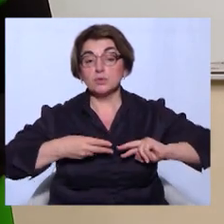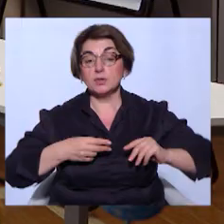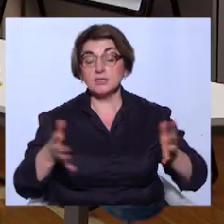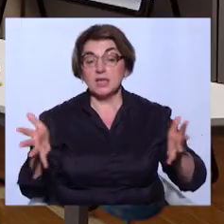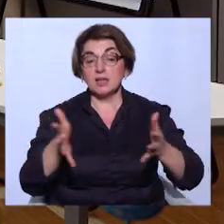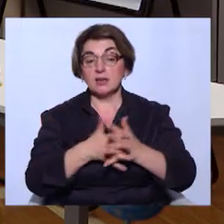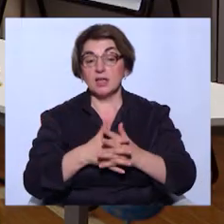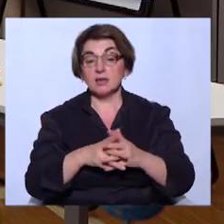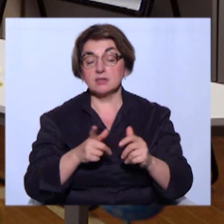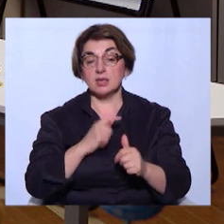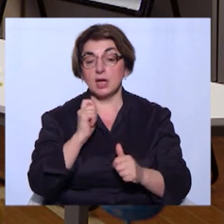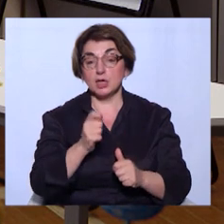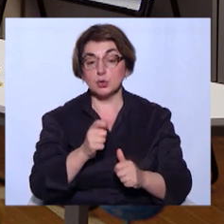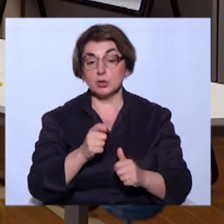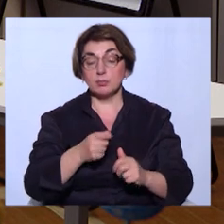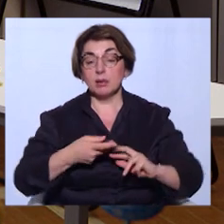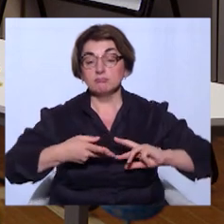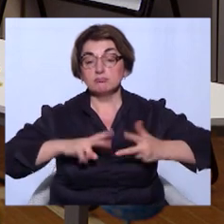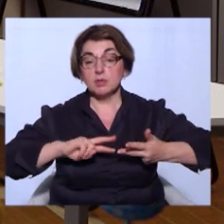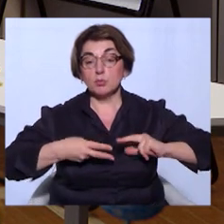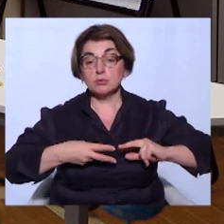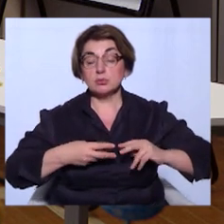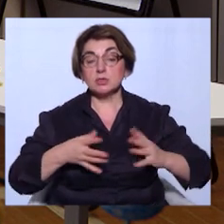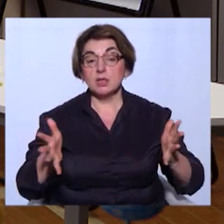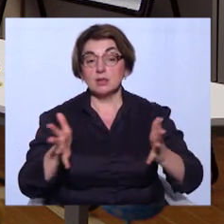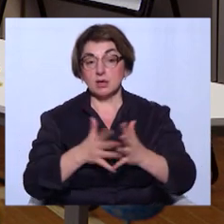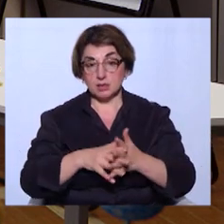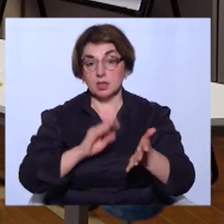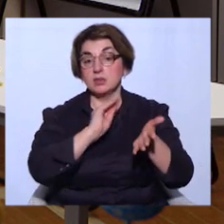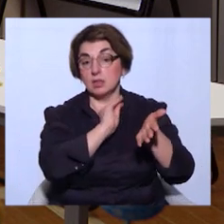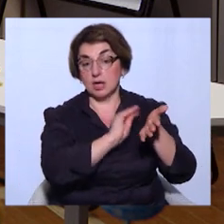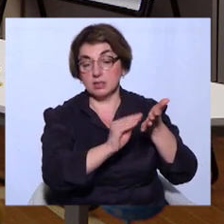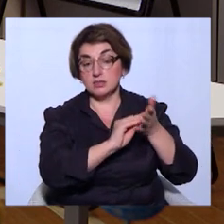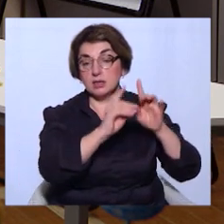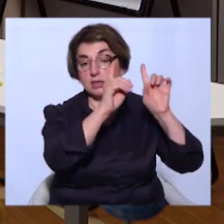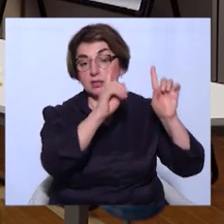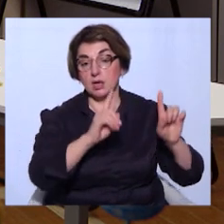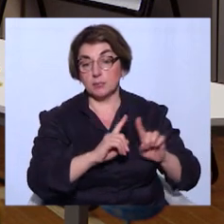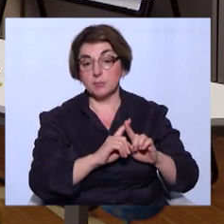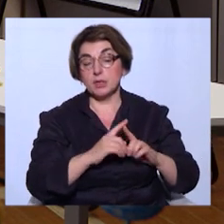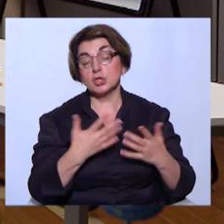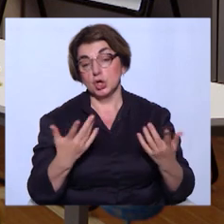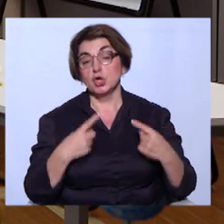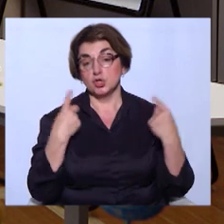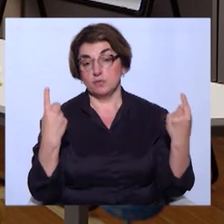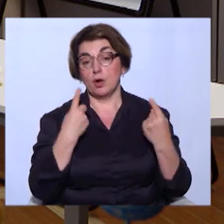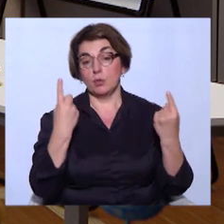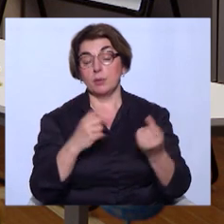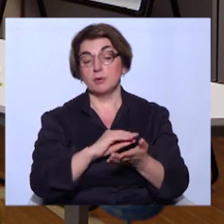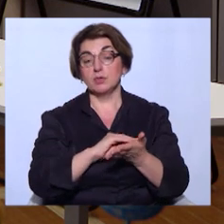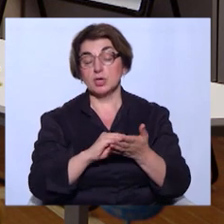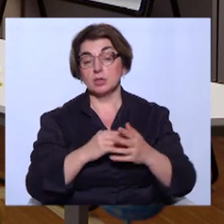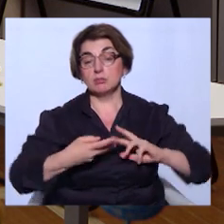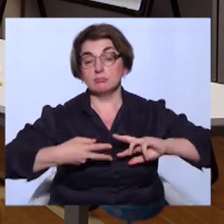ეწოდება. ამ ტიპის რეაქცია მე შენ დაგიწერე დაფაზე. ეს არის ზოგადი ჩანაწერი. მიმოცვლის